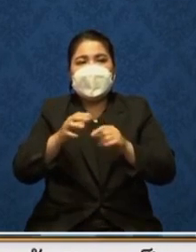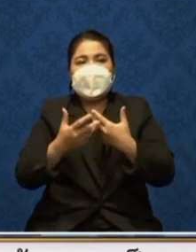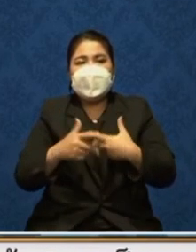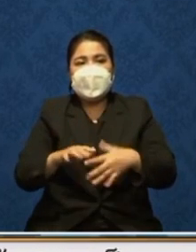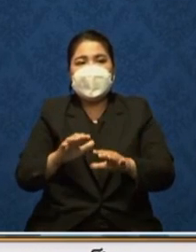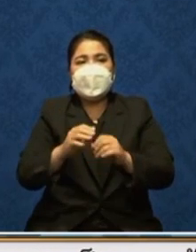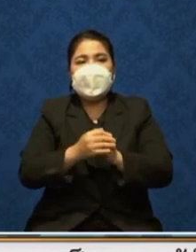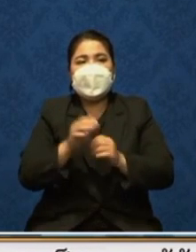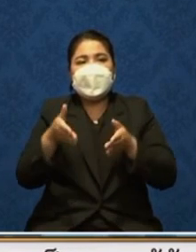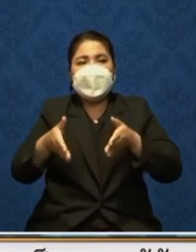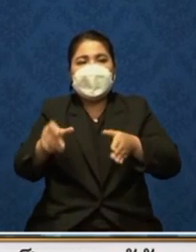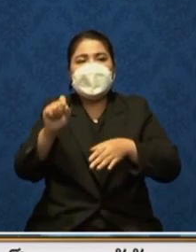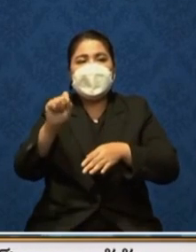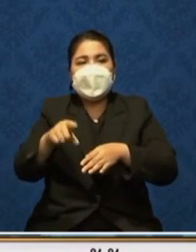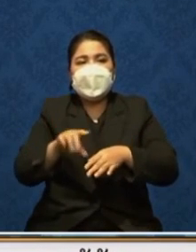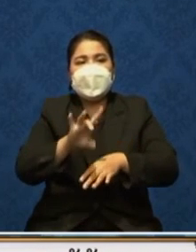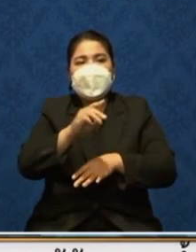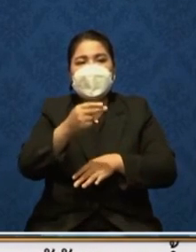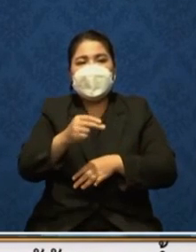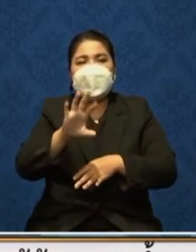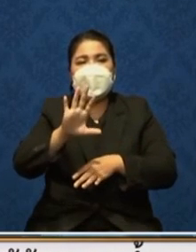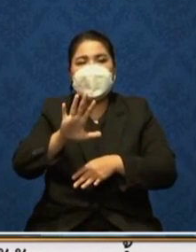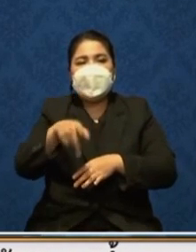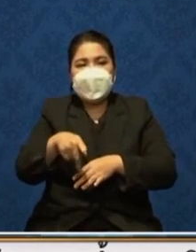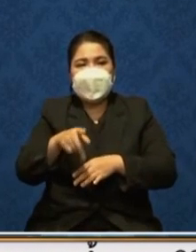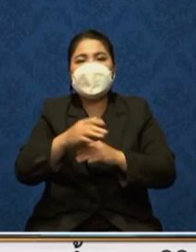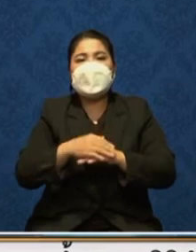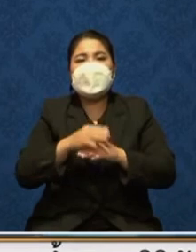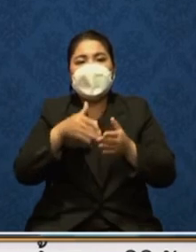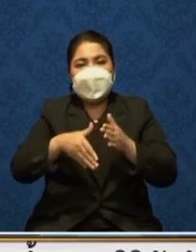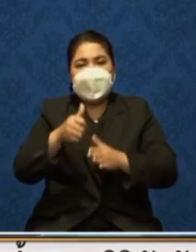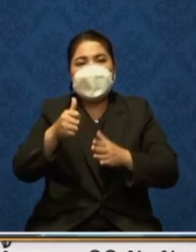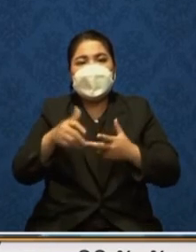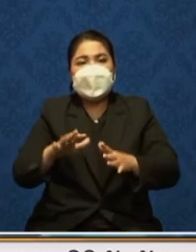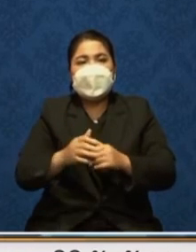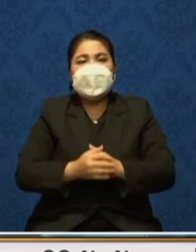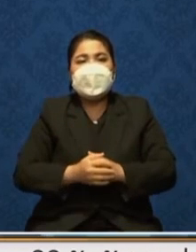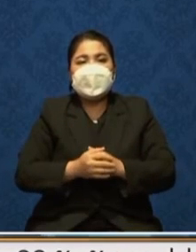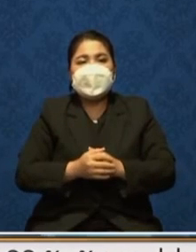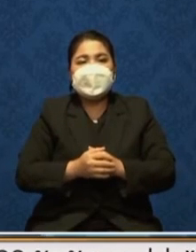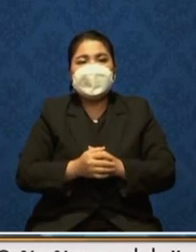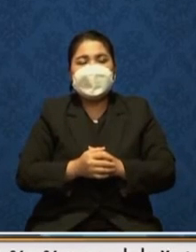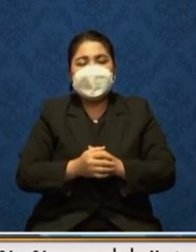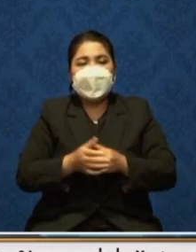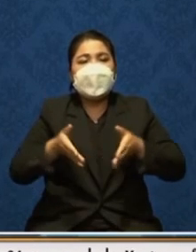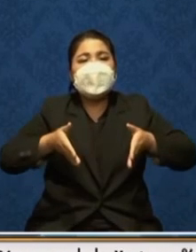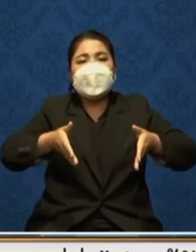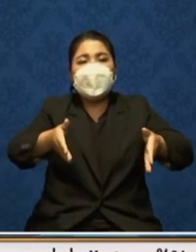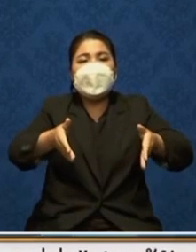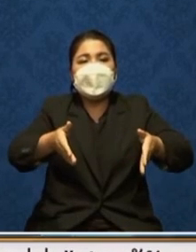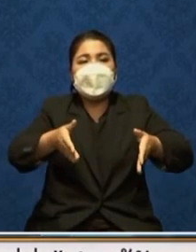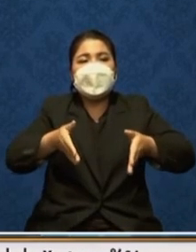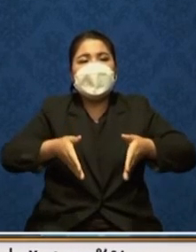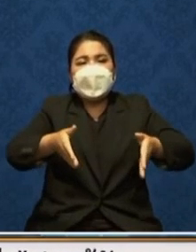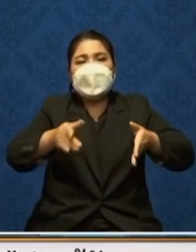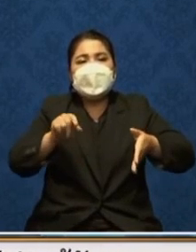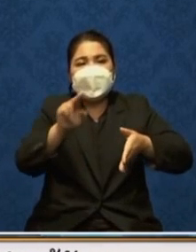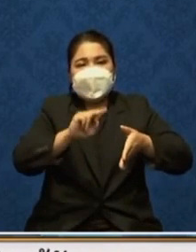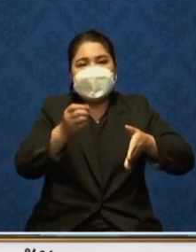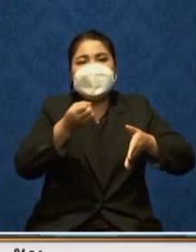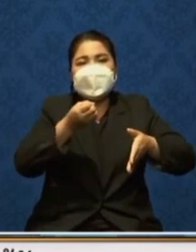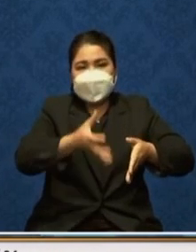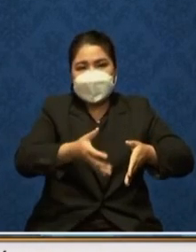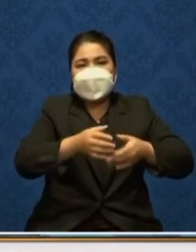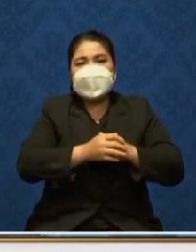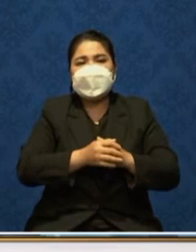อนกุเทพโลลาที่อนุมัิไปแล้วถนนส่วมากใปจจุบนของเรา ถูกใช้เยอะน